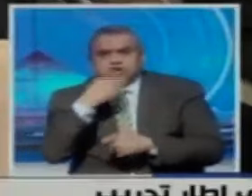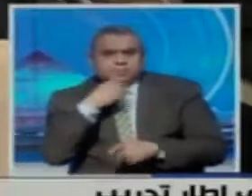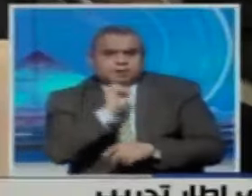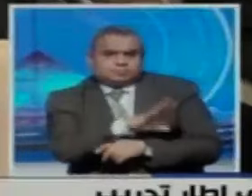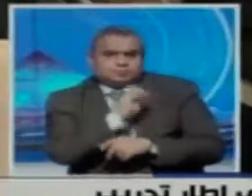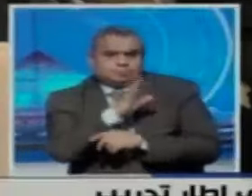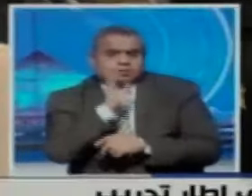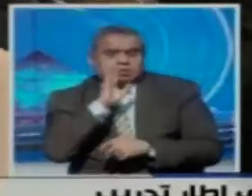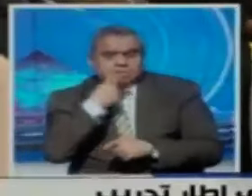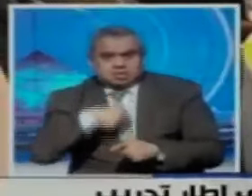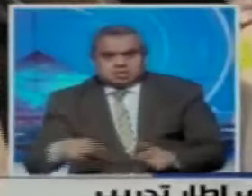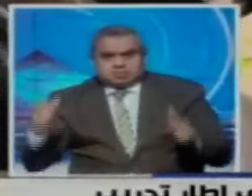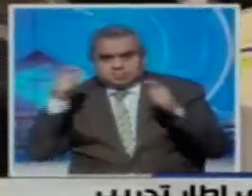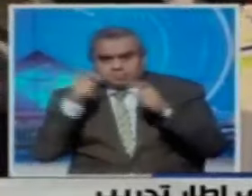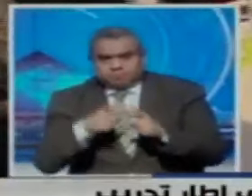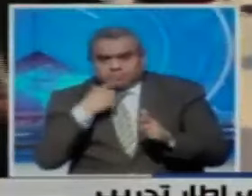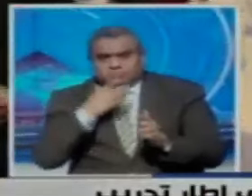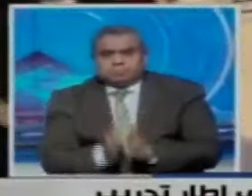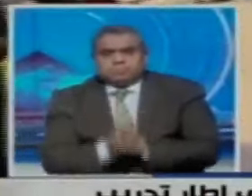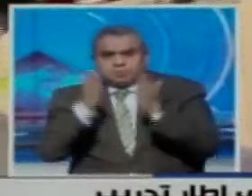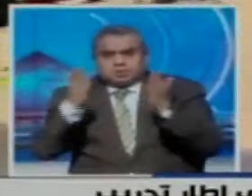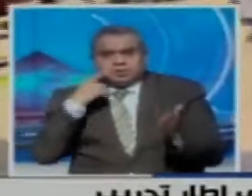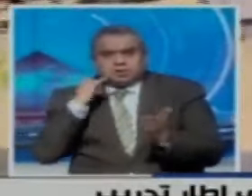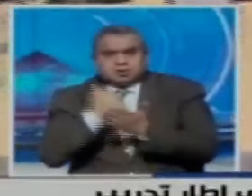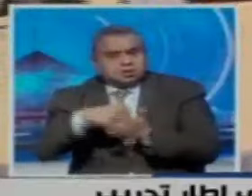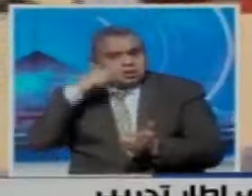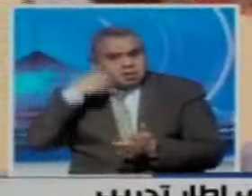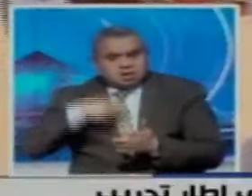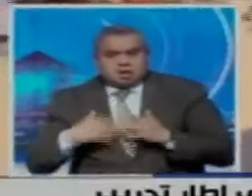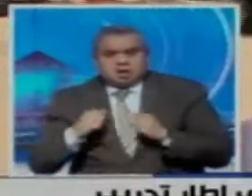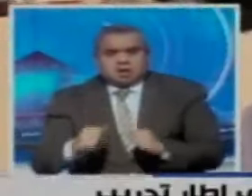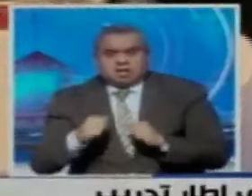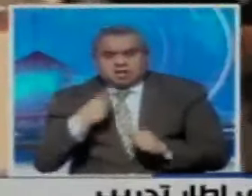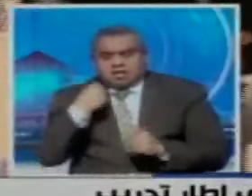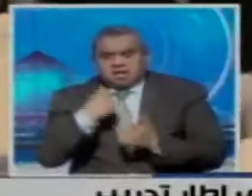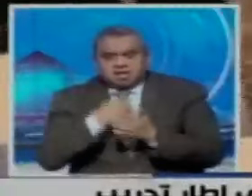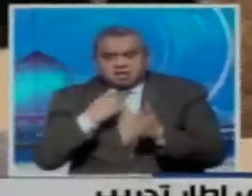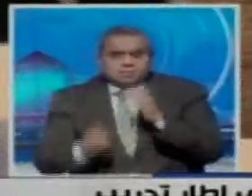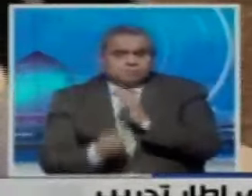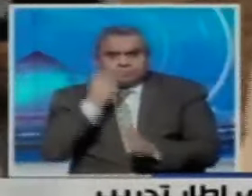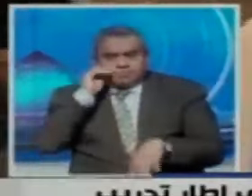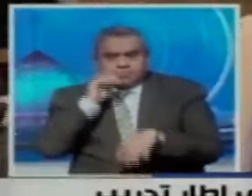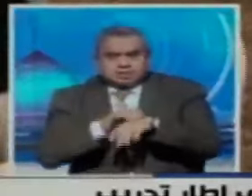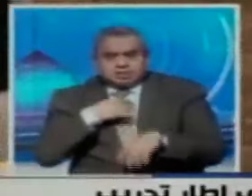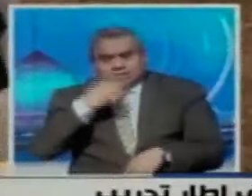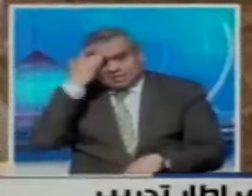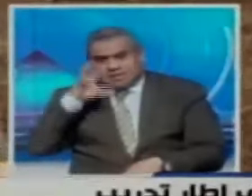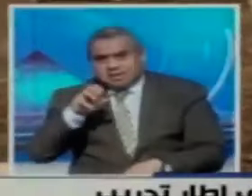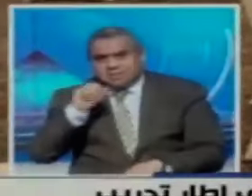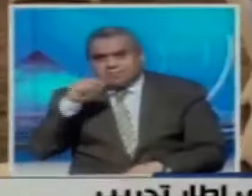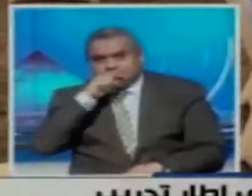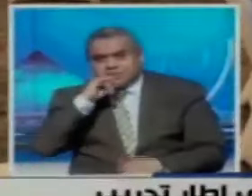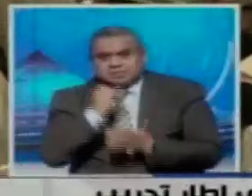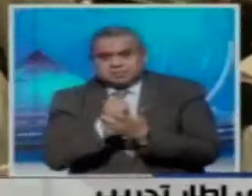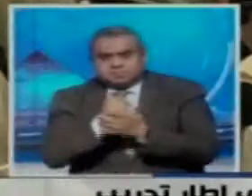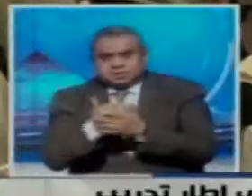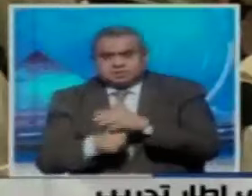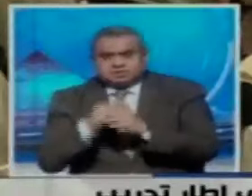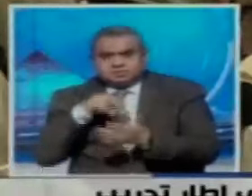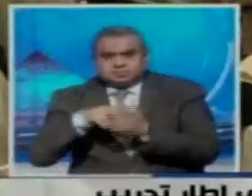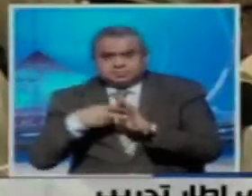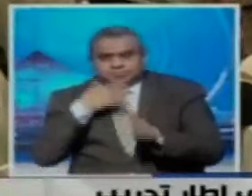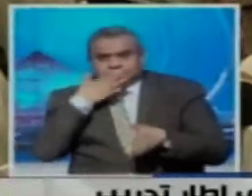كما تم خلال المؤتمر استعراض المبادرة الرئاسية 100 مليون صحة للاكتشاف المبكر لأورام الثدي وصحة المرأة، والذي أسهم